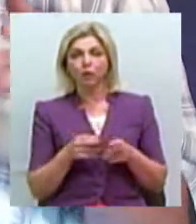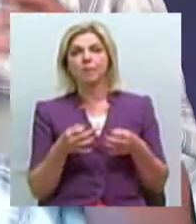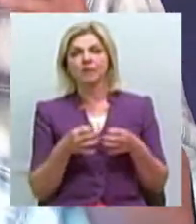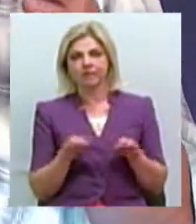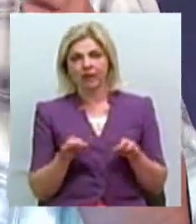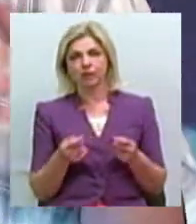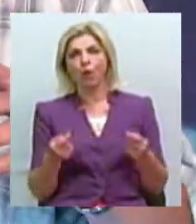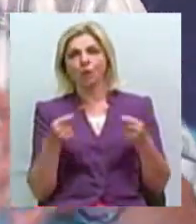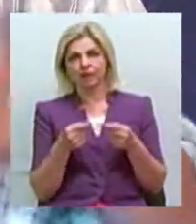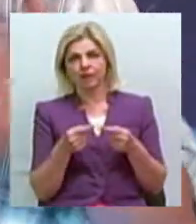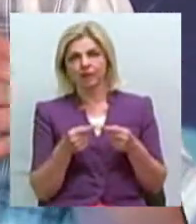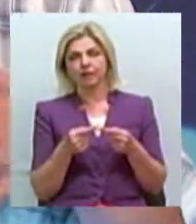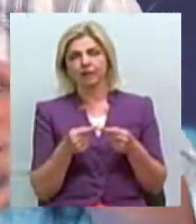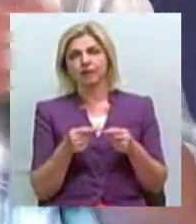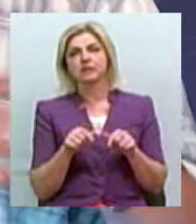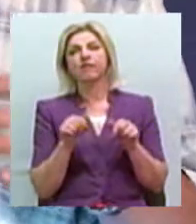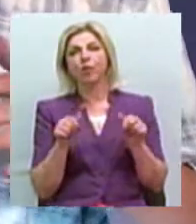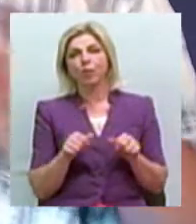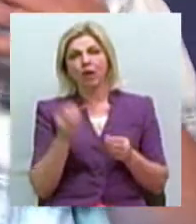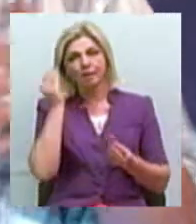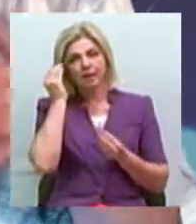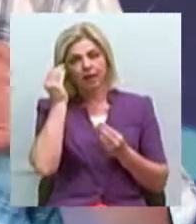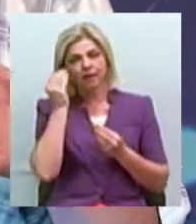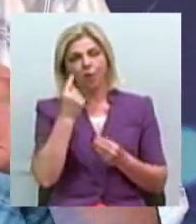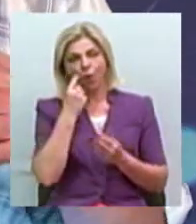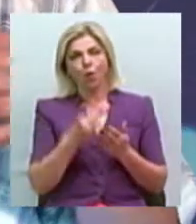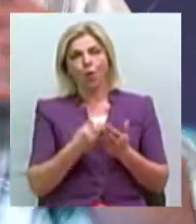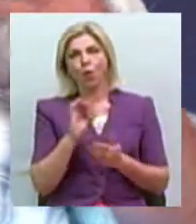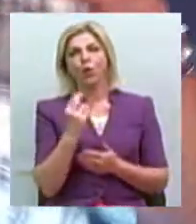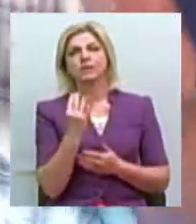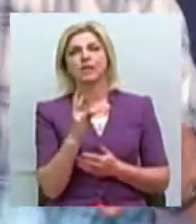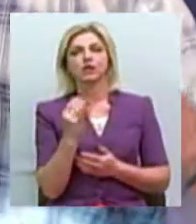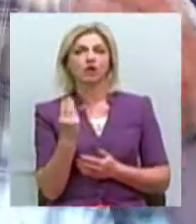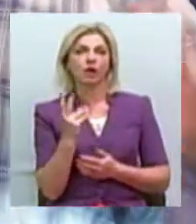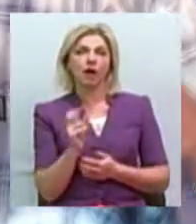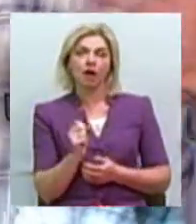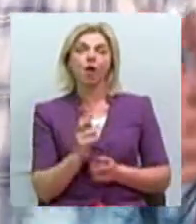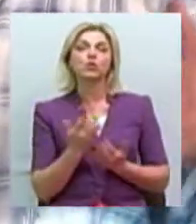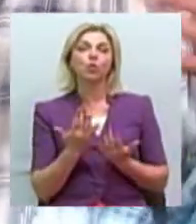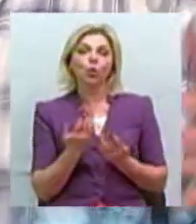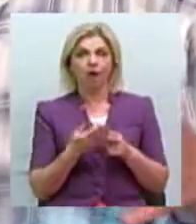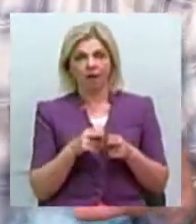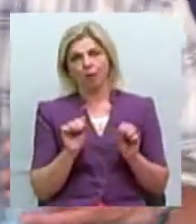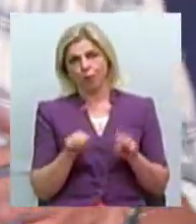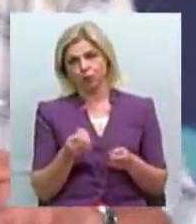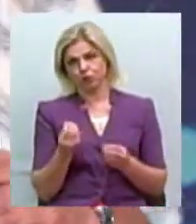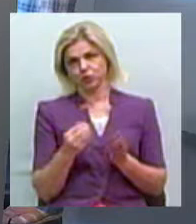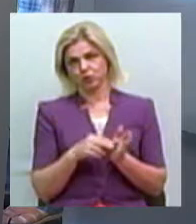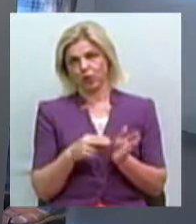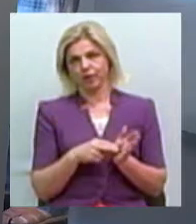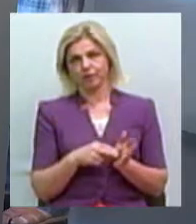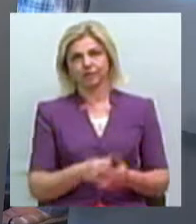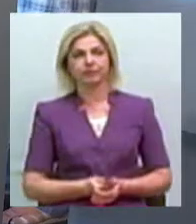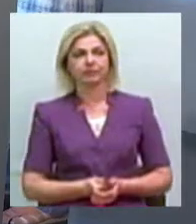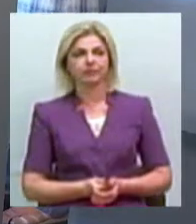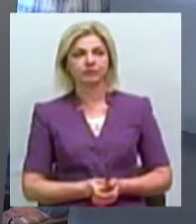определить, значит, сформулировать мнение оценщика, сколько это может стоить. Вот.